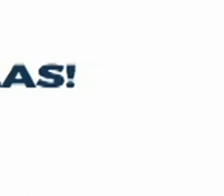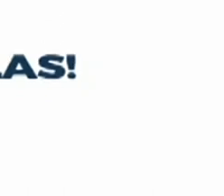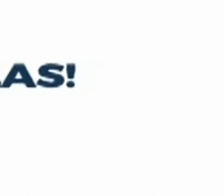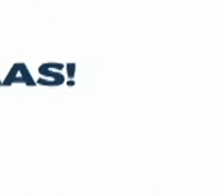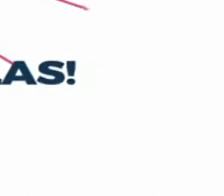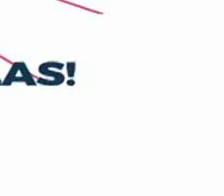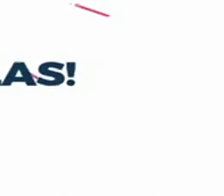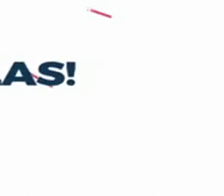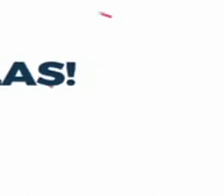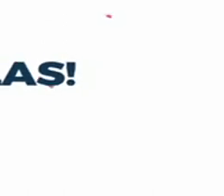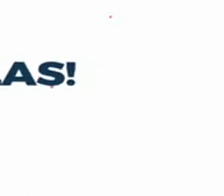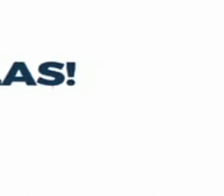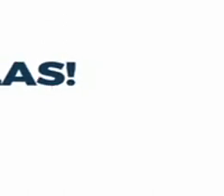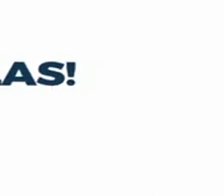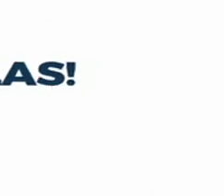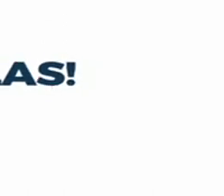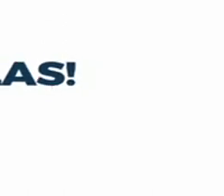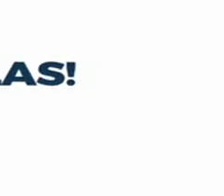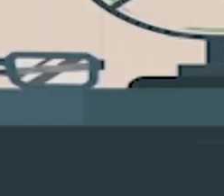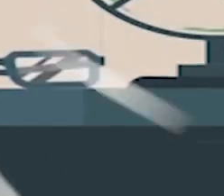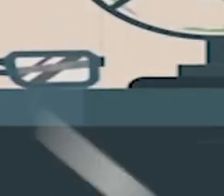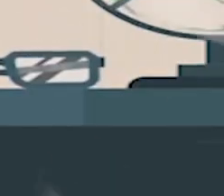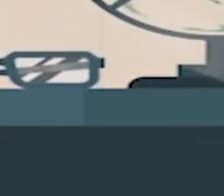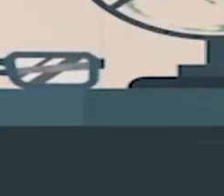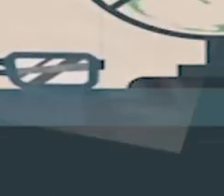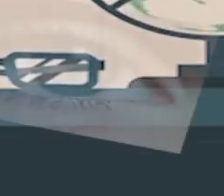Didik TV KPM.